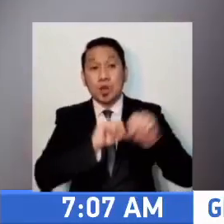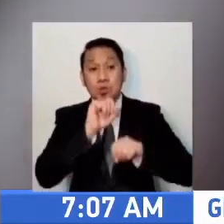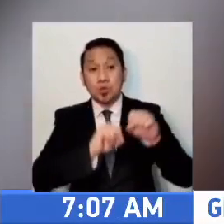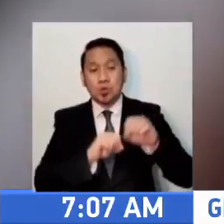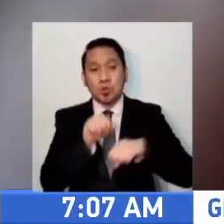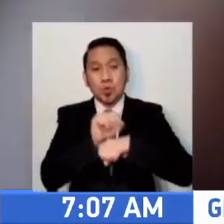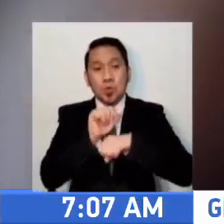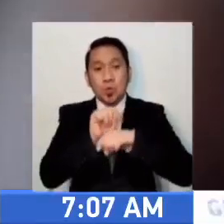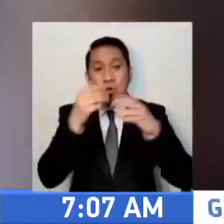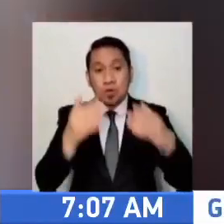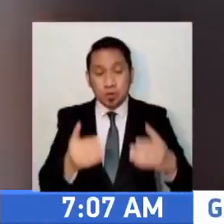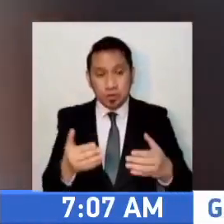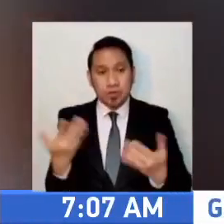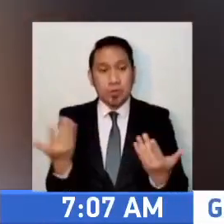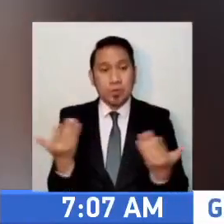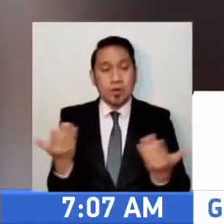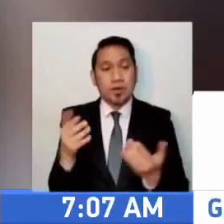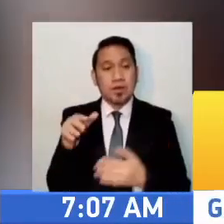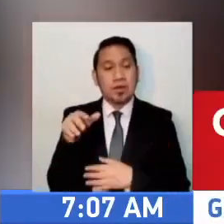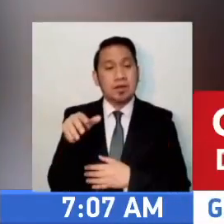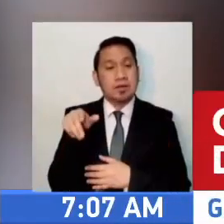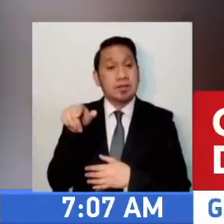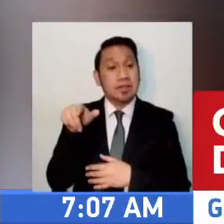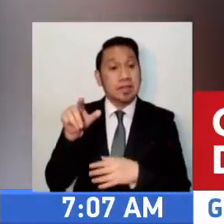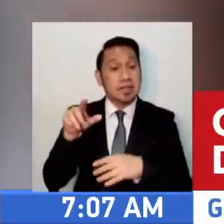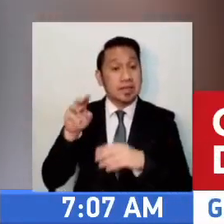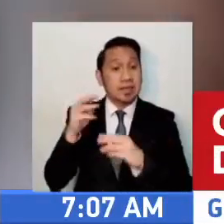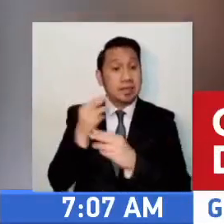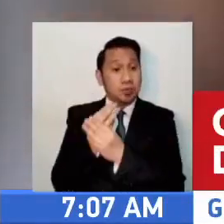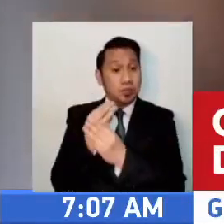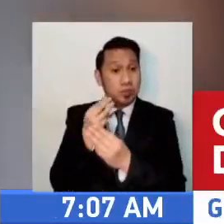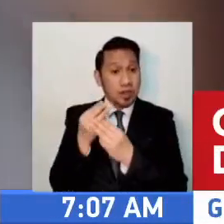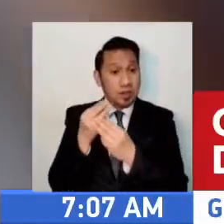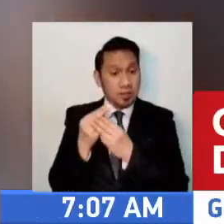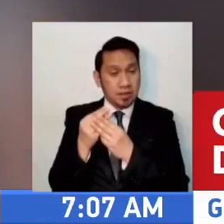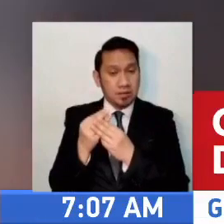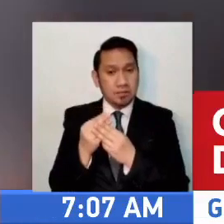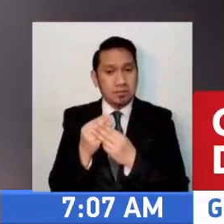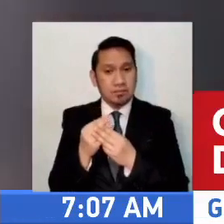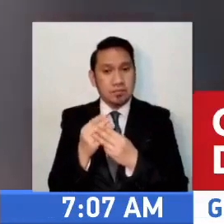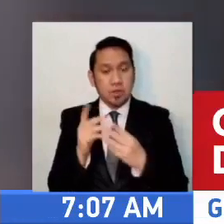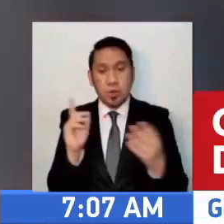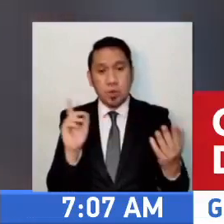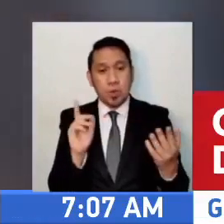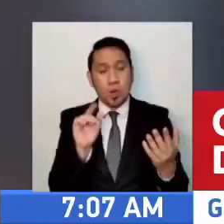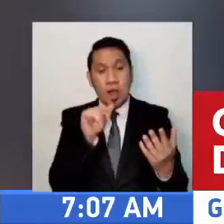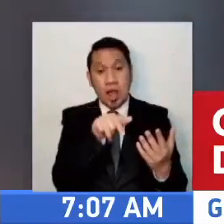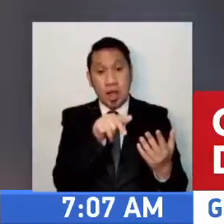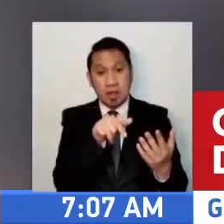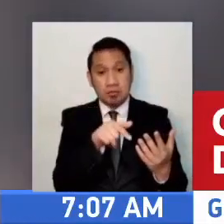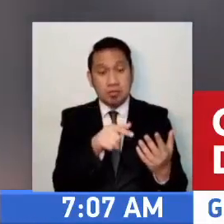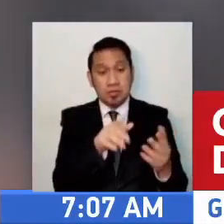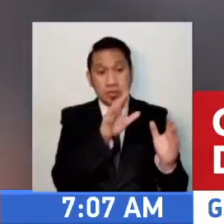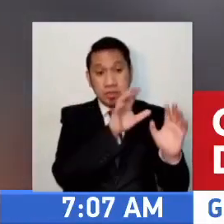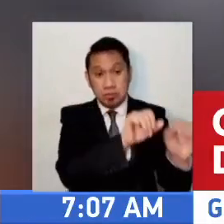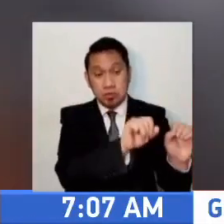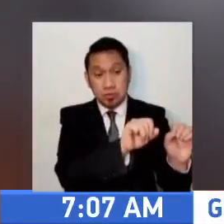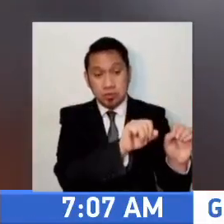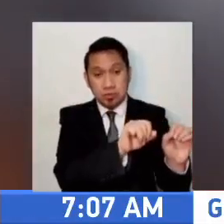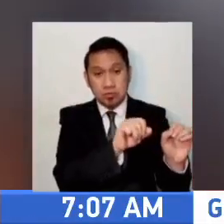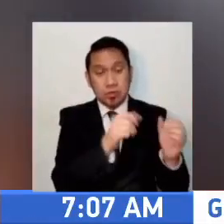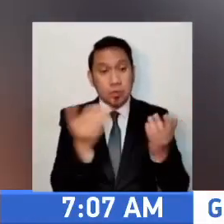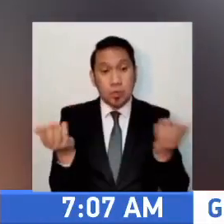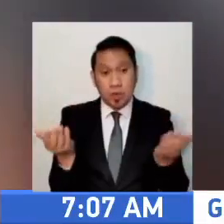barangay Putatan sa Muntinlupa. Walang inirekomendang piyansa ang korte. Nakadetin na si Baston o si Banton sa Las Piñas